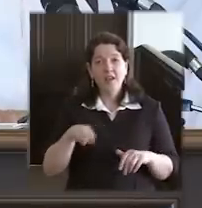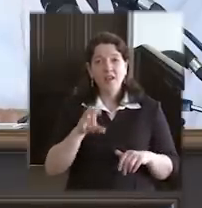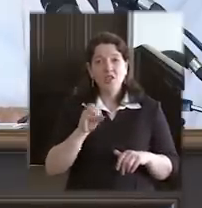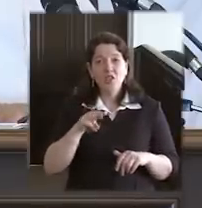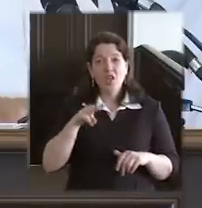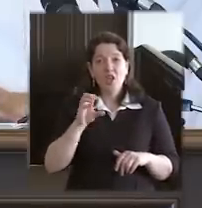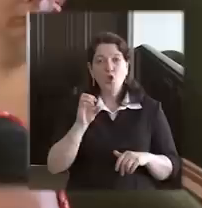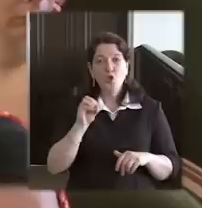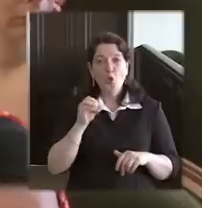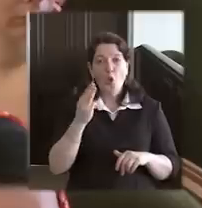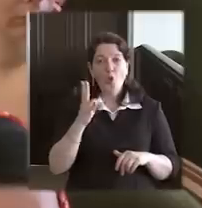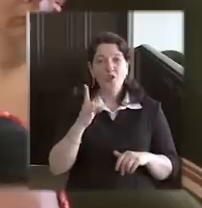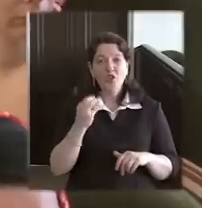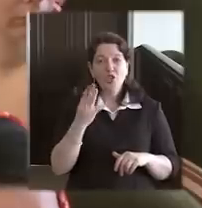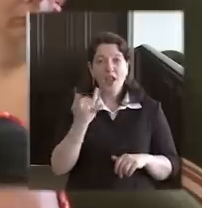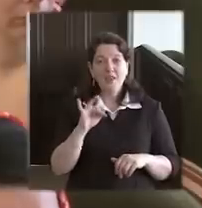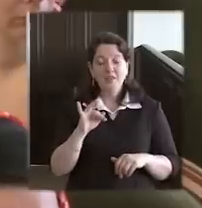детенышей».